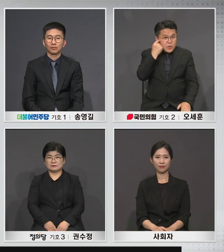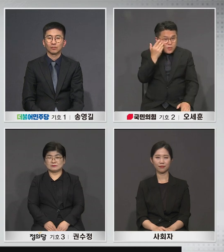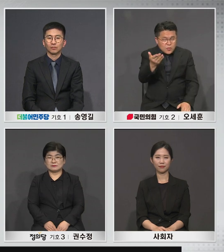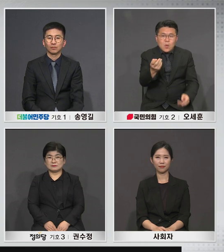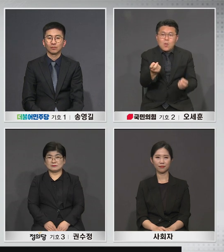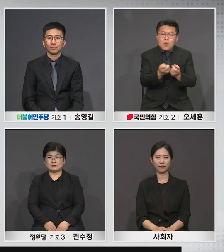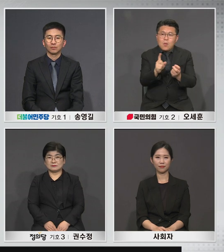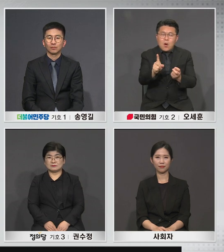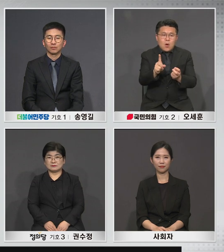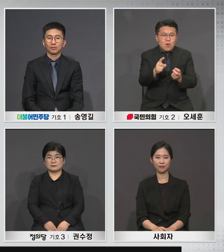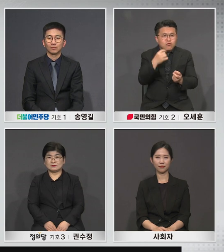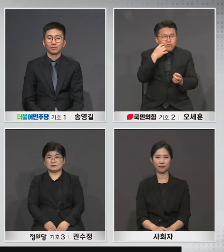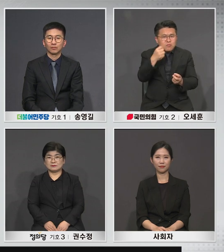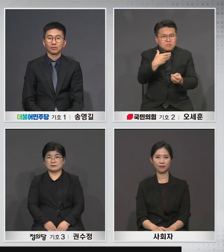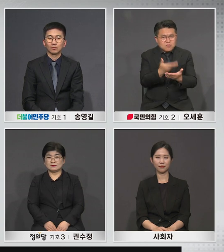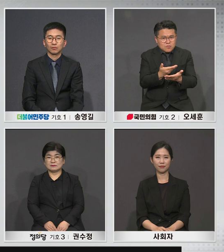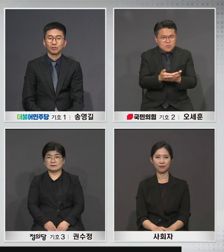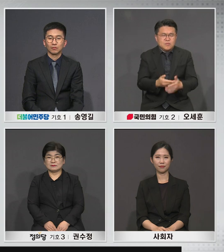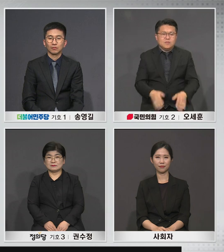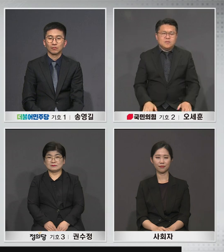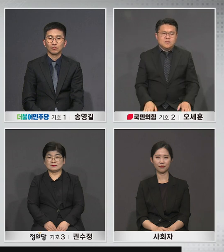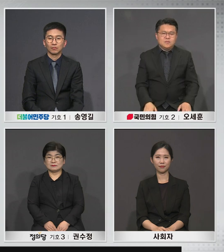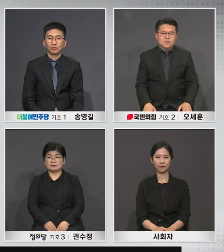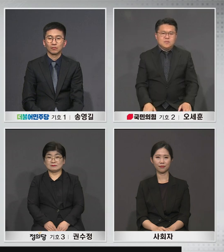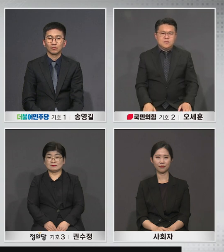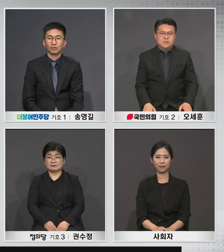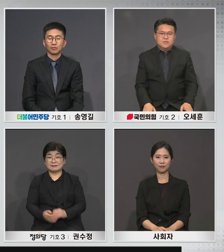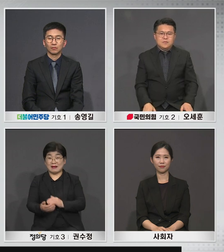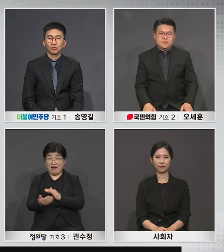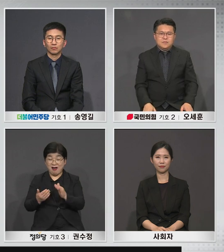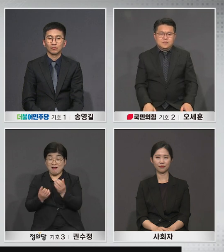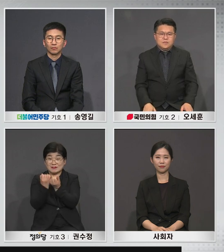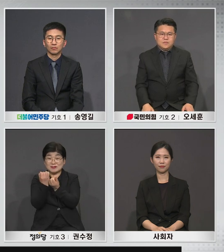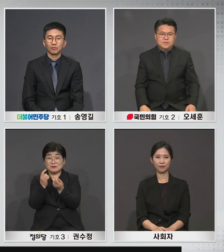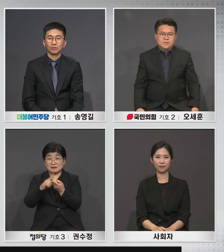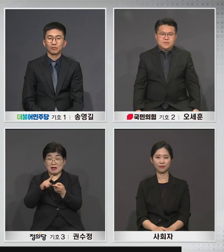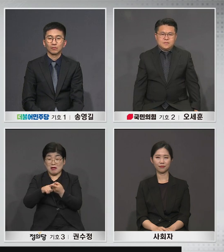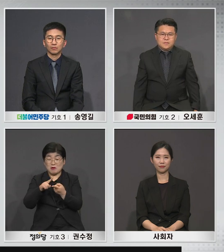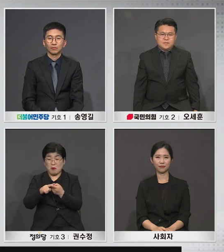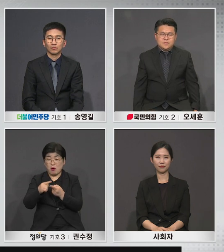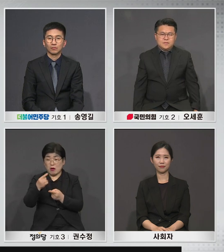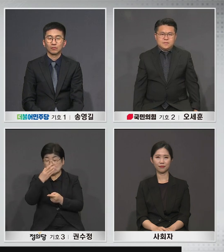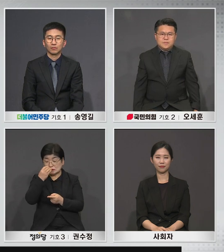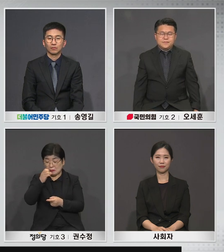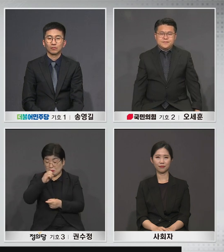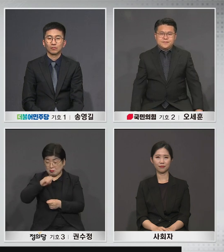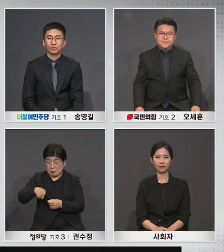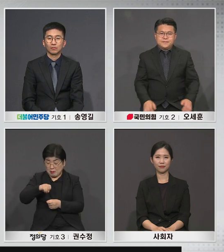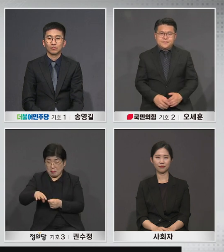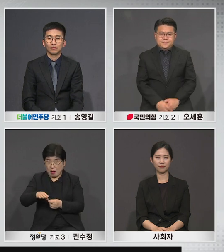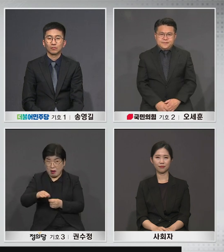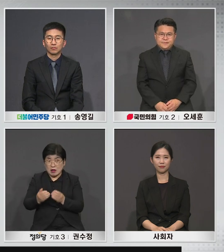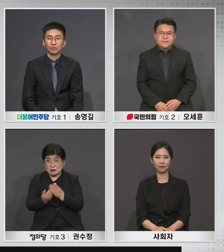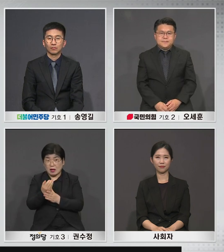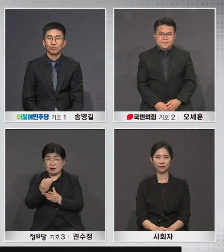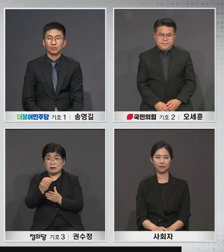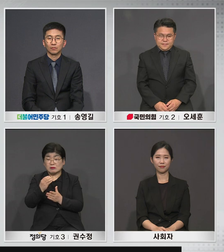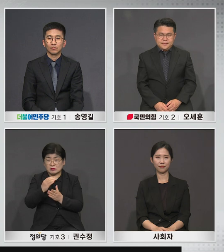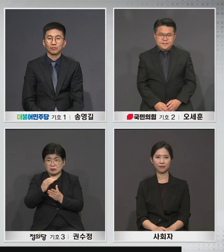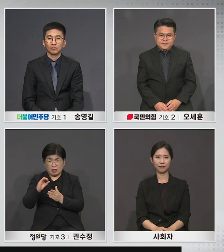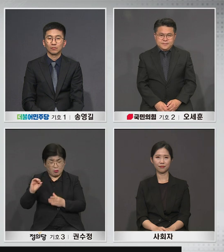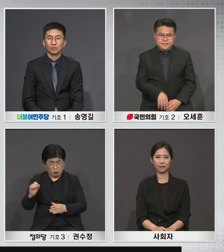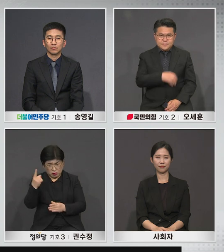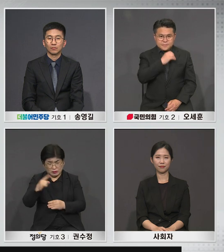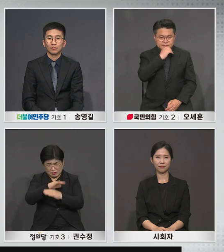의견을 듣고 싶습니다. 네, 아까 말씀드렸던 것처럼 발생지 처리 원칙에 대해서 일정 정도 동의하는 바가 있습니다. 그렇기